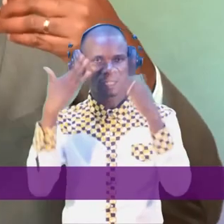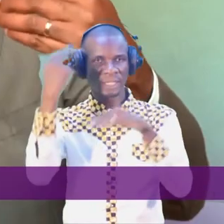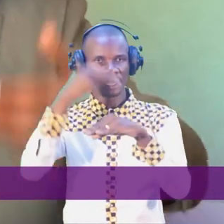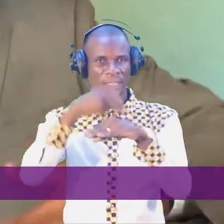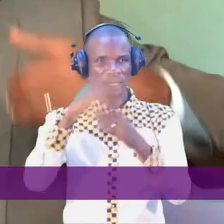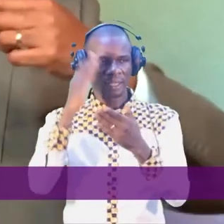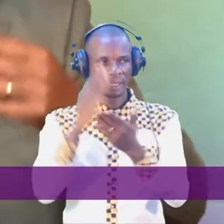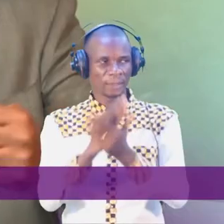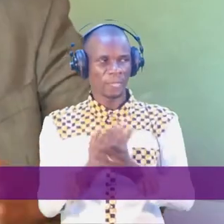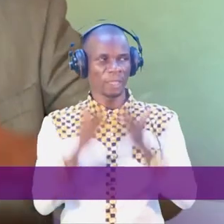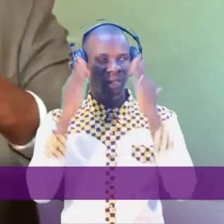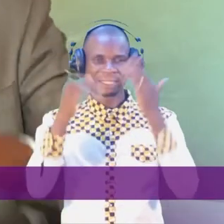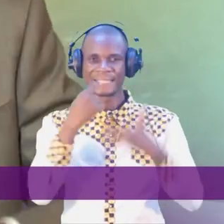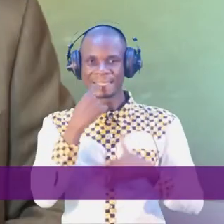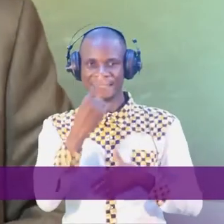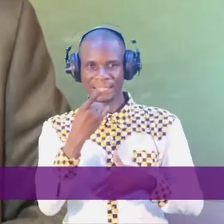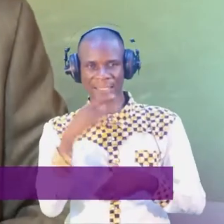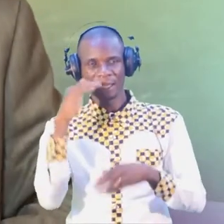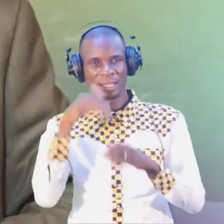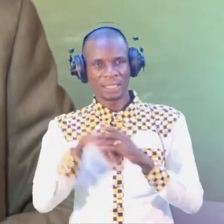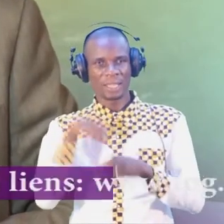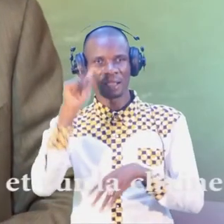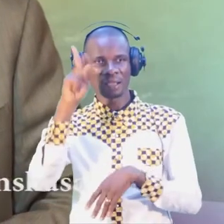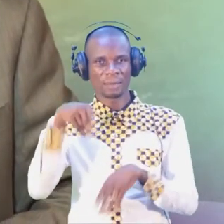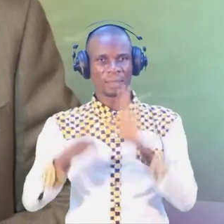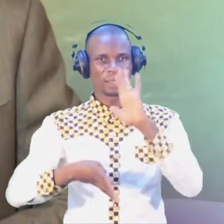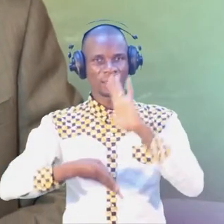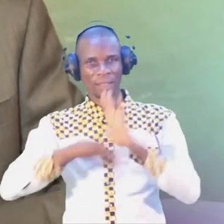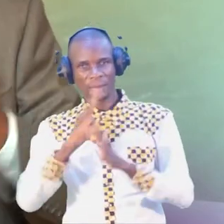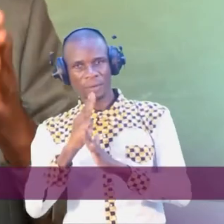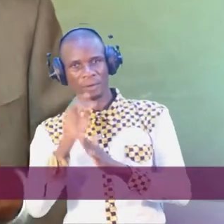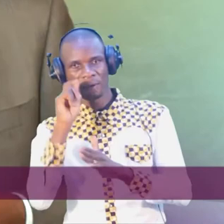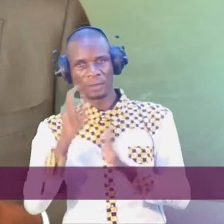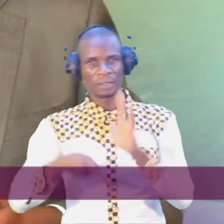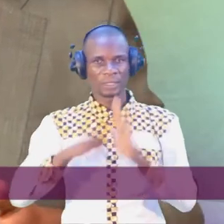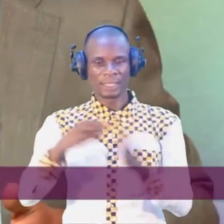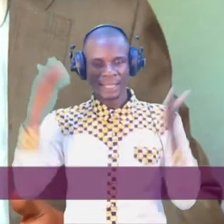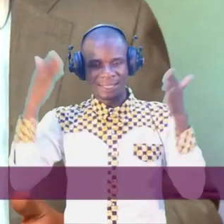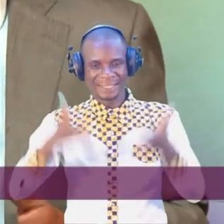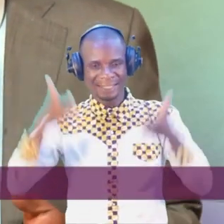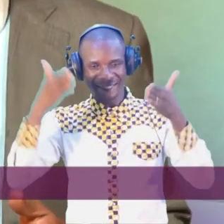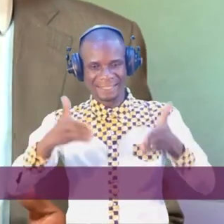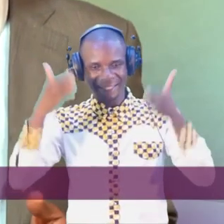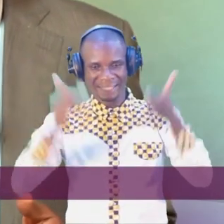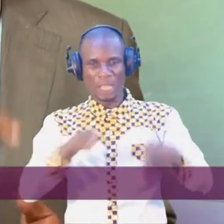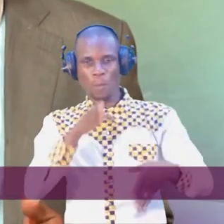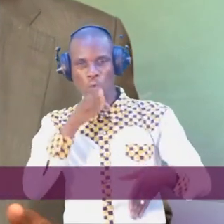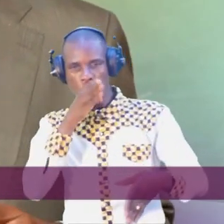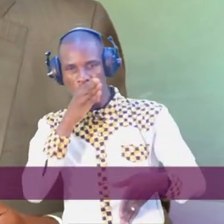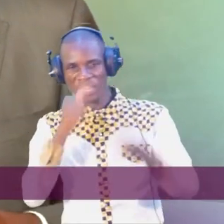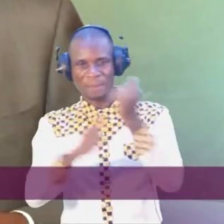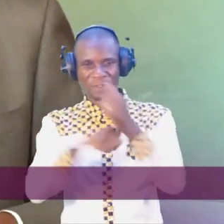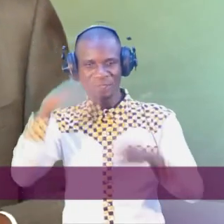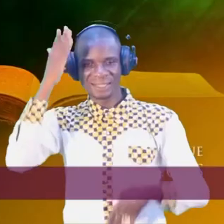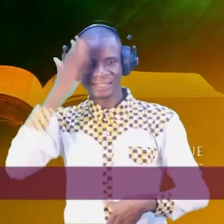Ufunuo inatuambia kuhusu watu watakaotembea na Mungu siku za mwisho. Katika Ufunuo 14 fungu la